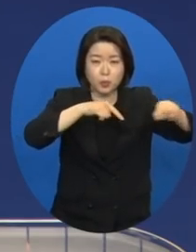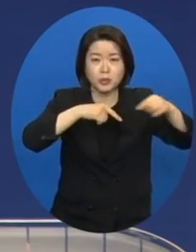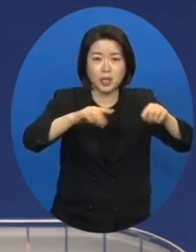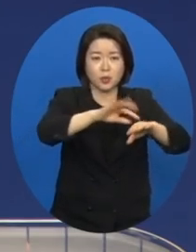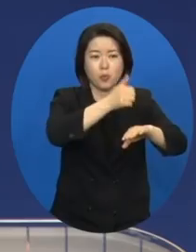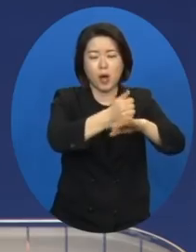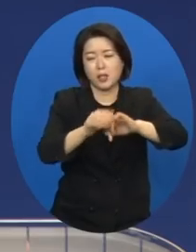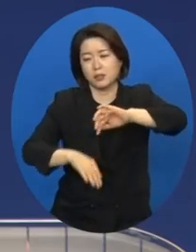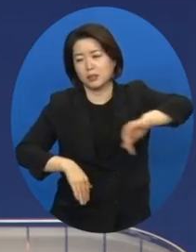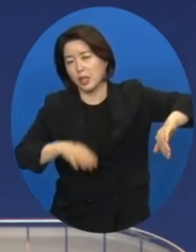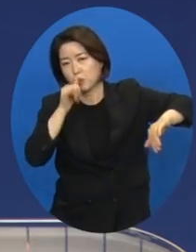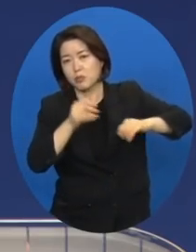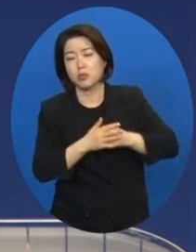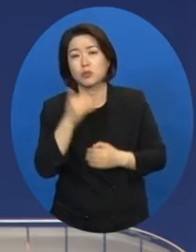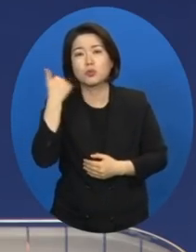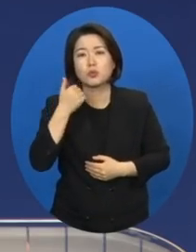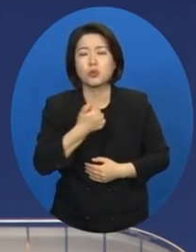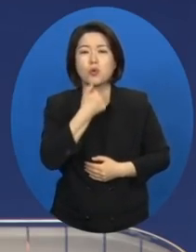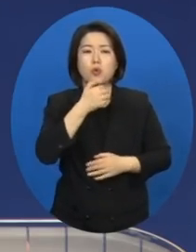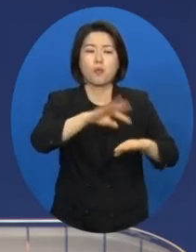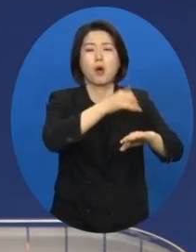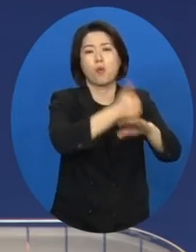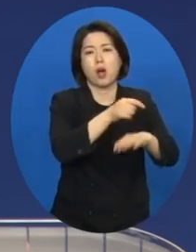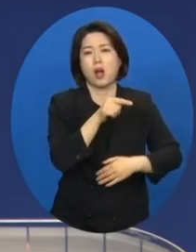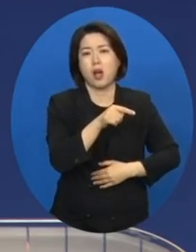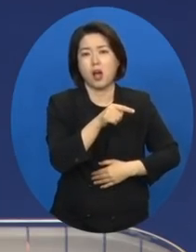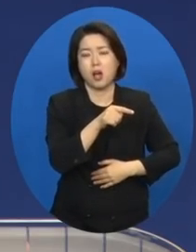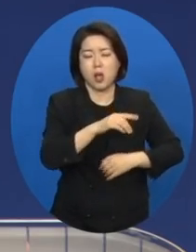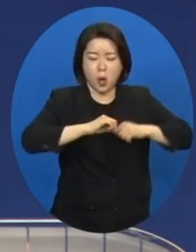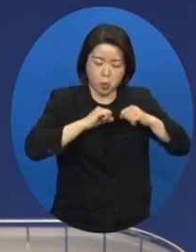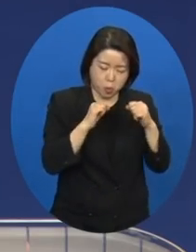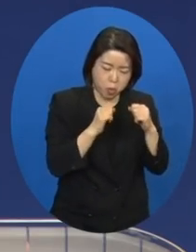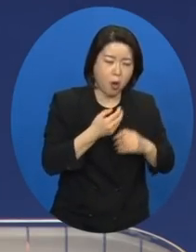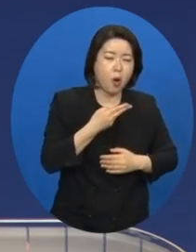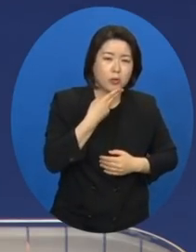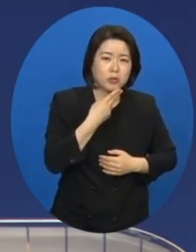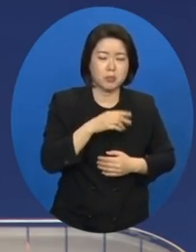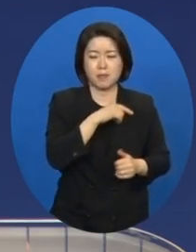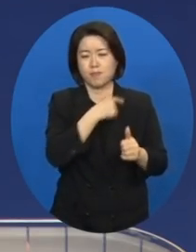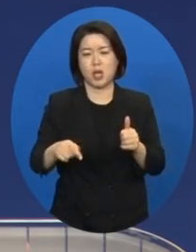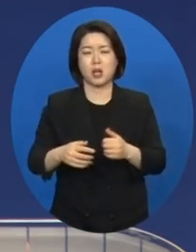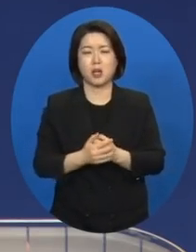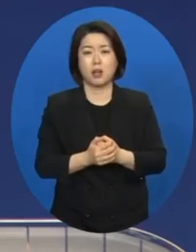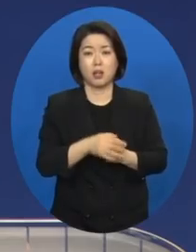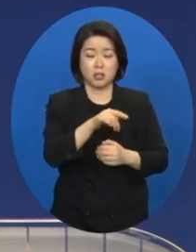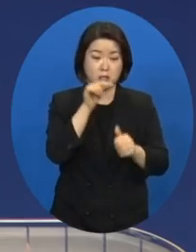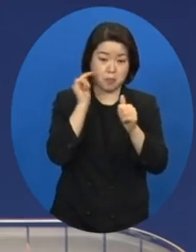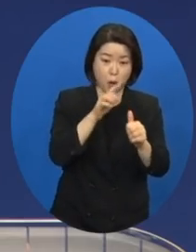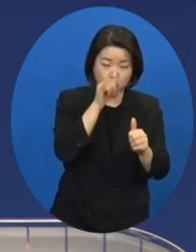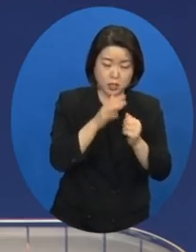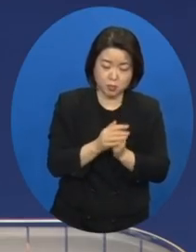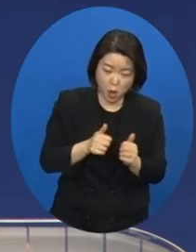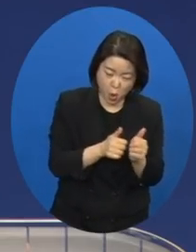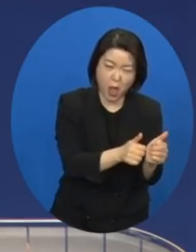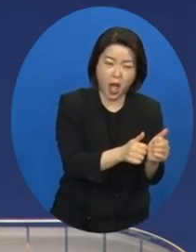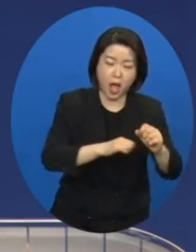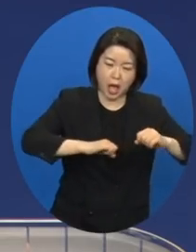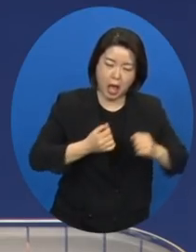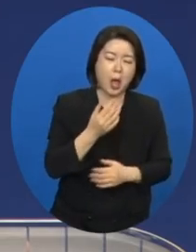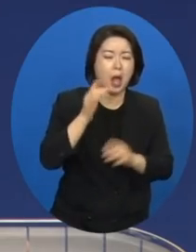있어요. 황제입니다. 우리는 그들의 말 안 들으면 죽습니다. 명령 내리면 다 따라야 됩니다. 그걸 지금 보여주는